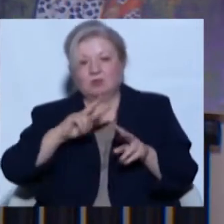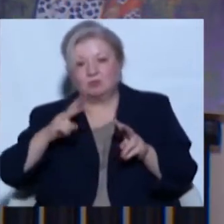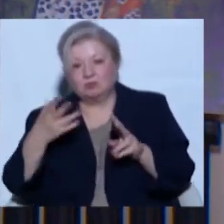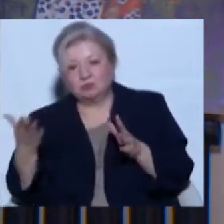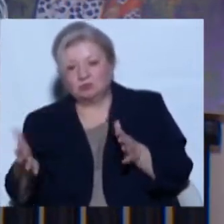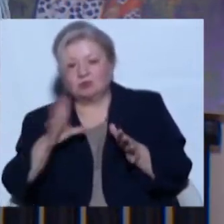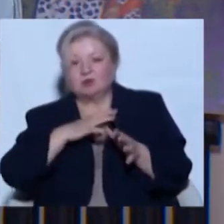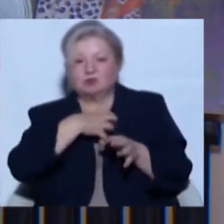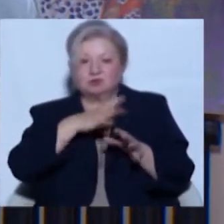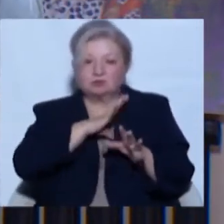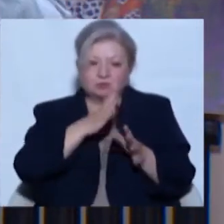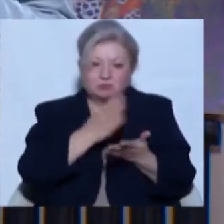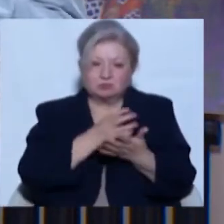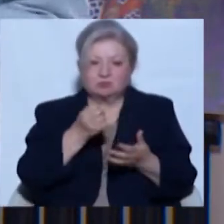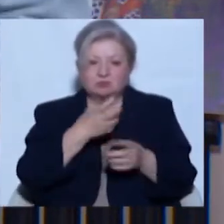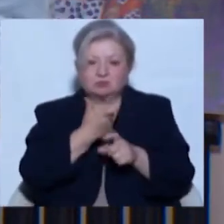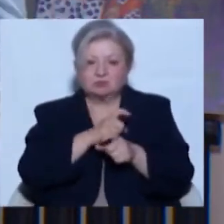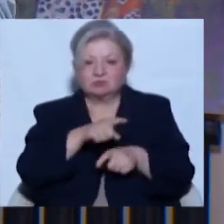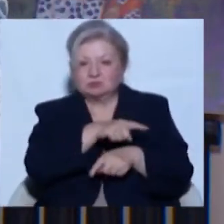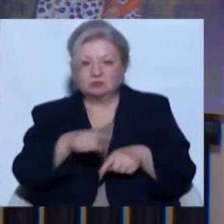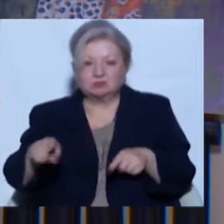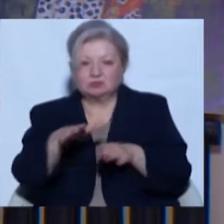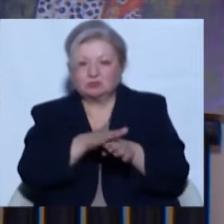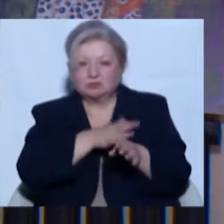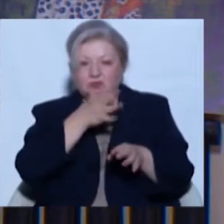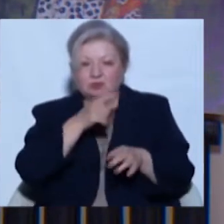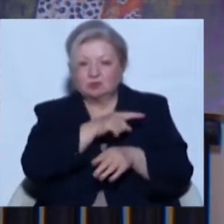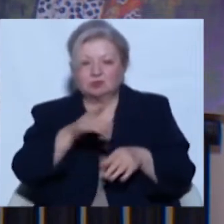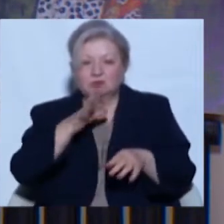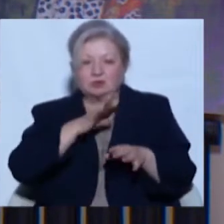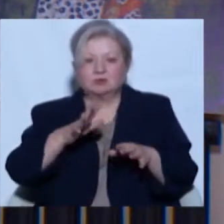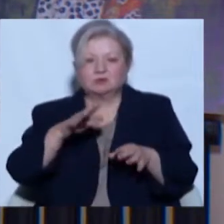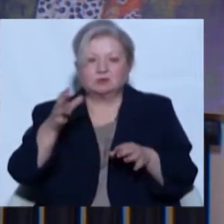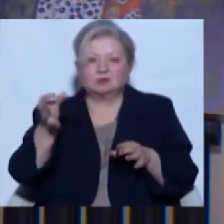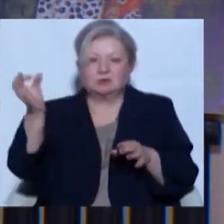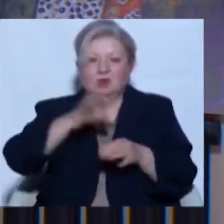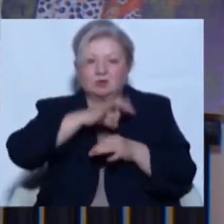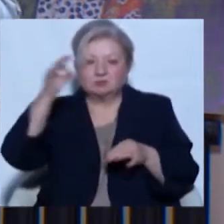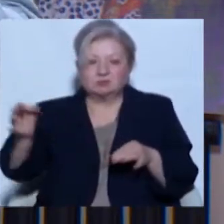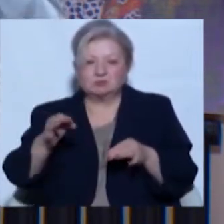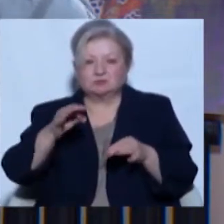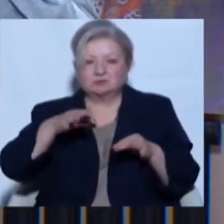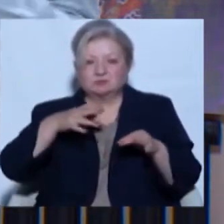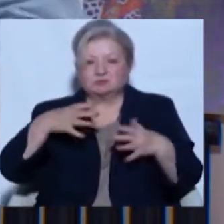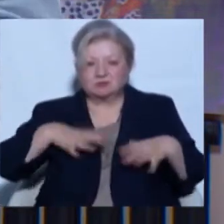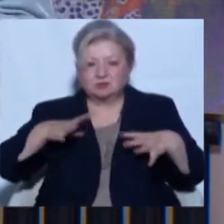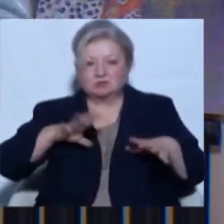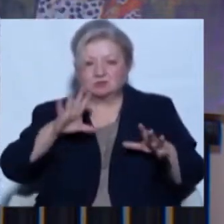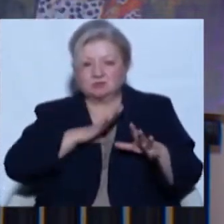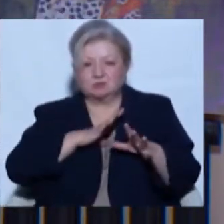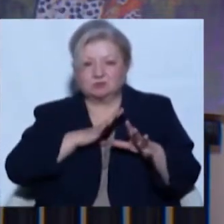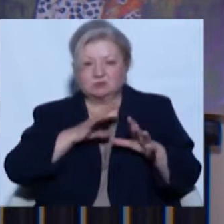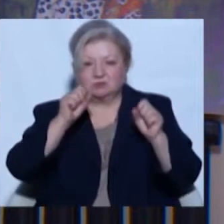ის მნიშვნელობა ჰქონდა, რომ საკმაოდ დიდი ხნის განმავლობაში პირველად აღმოსავლეთ საქართველოს მიეცა შანსი გაერთიანებისა, ვინაიდან მამაშვილი